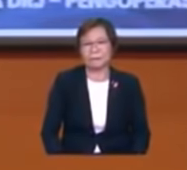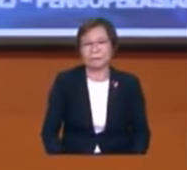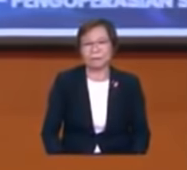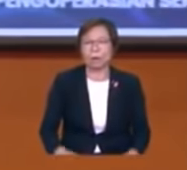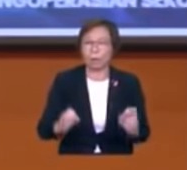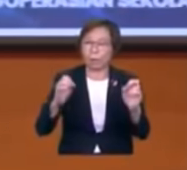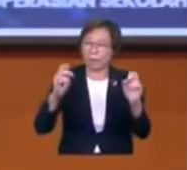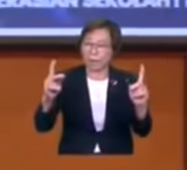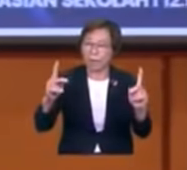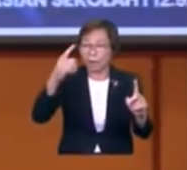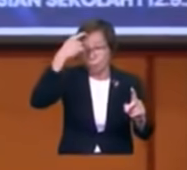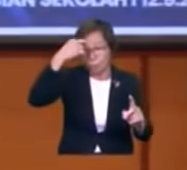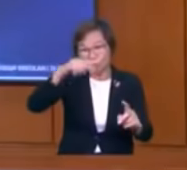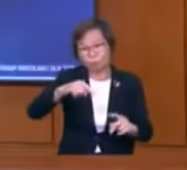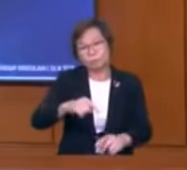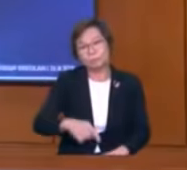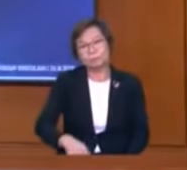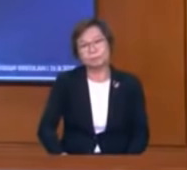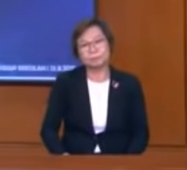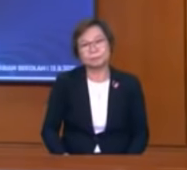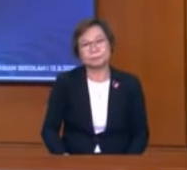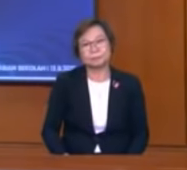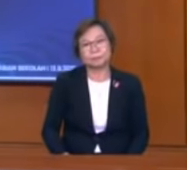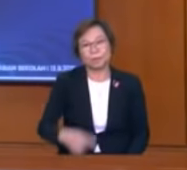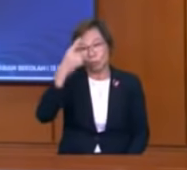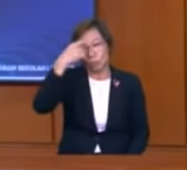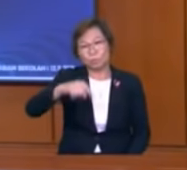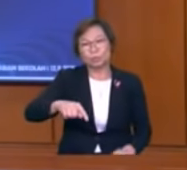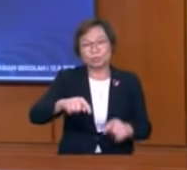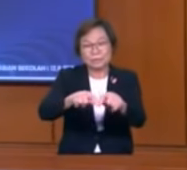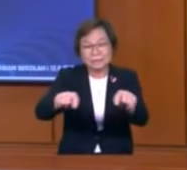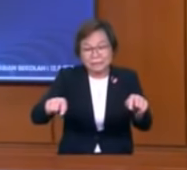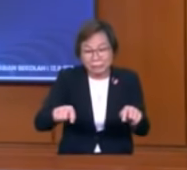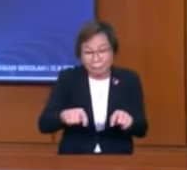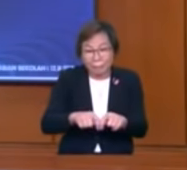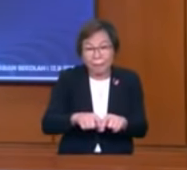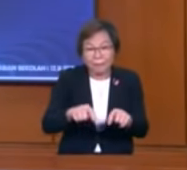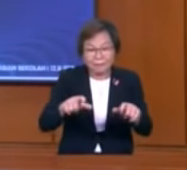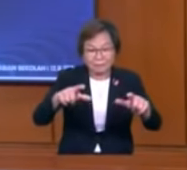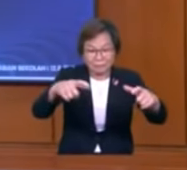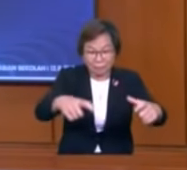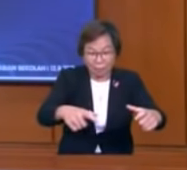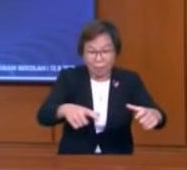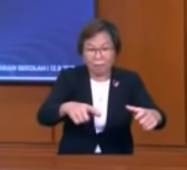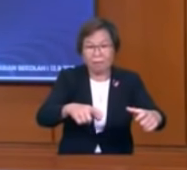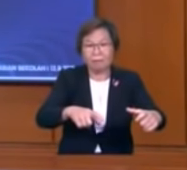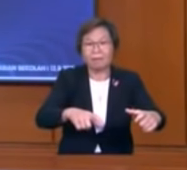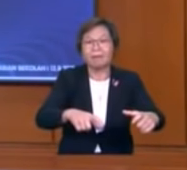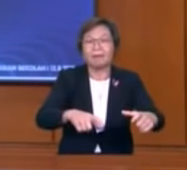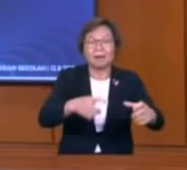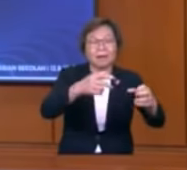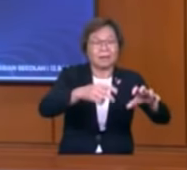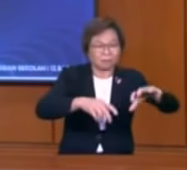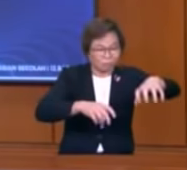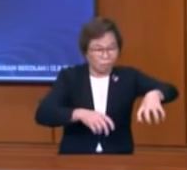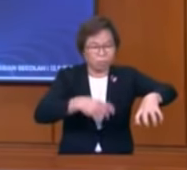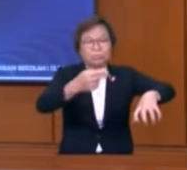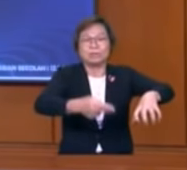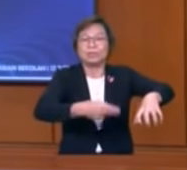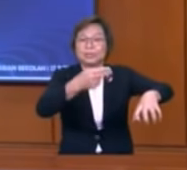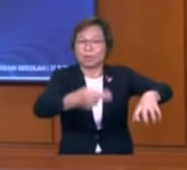Oke untuk kawasan yang dijadikan sebagai travel Bubble